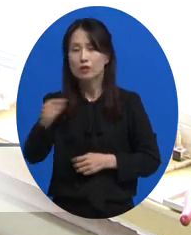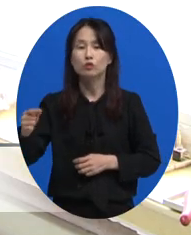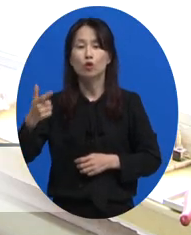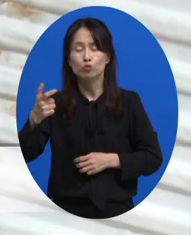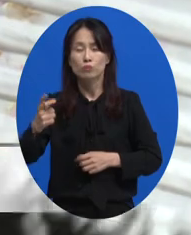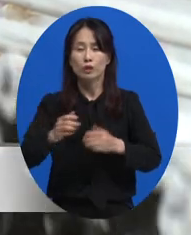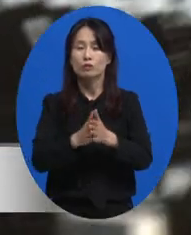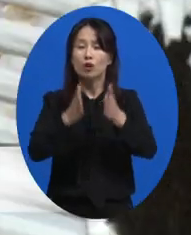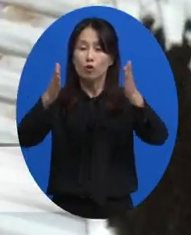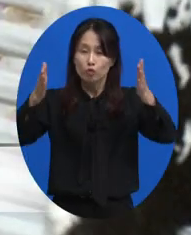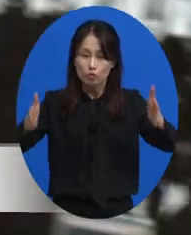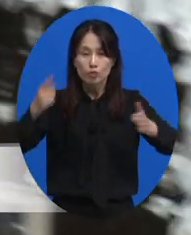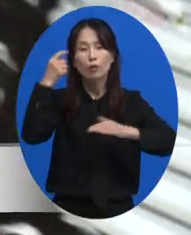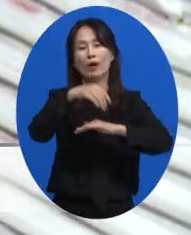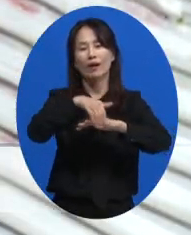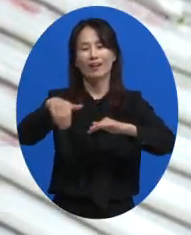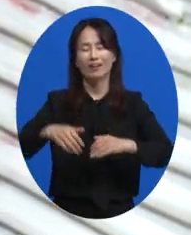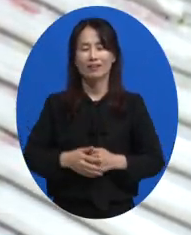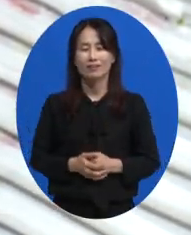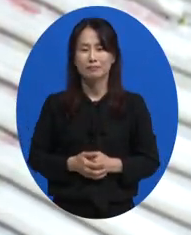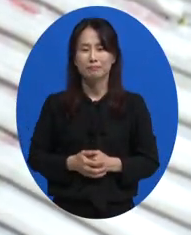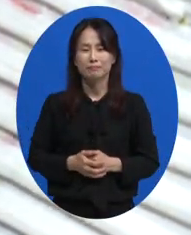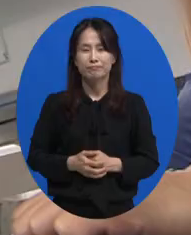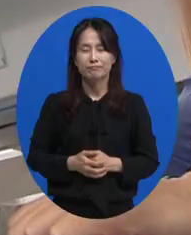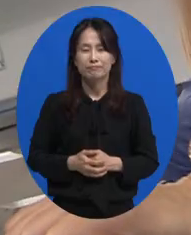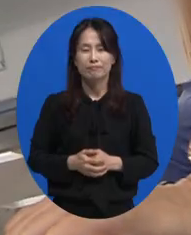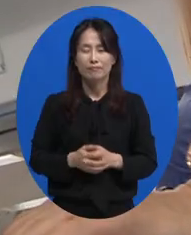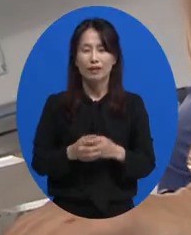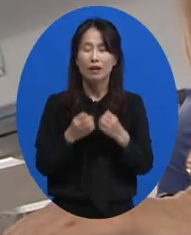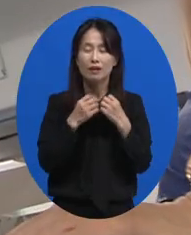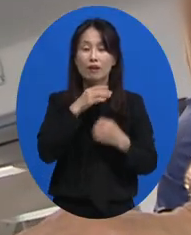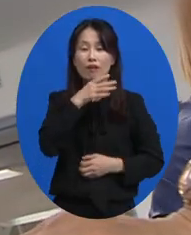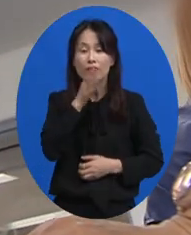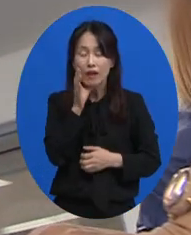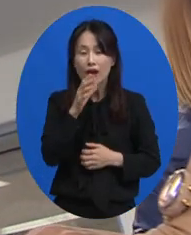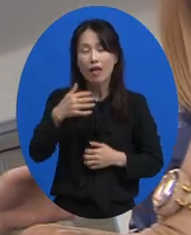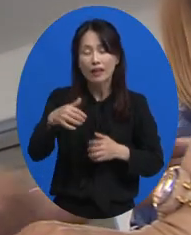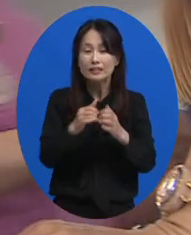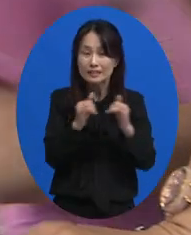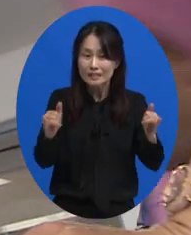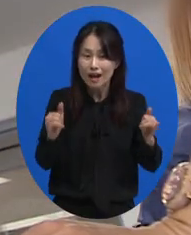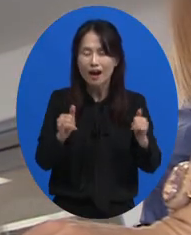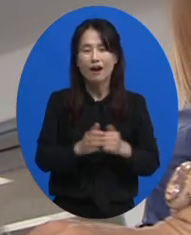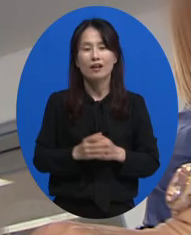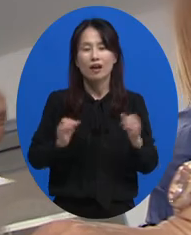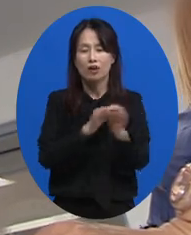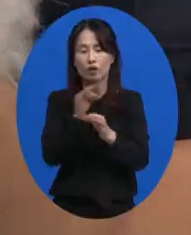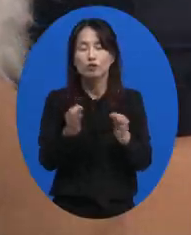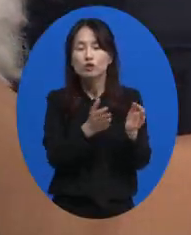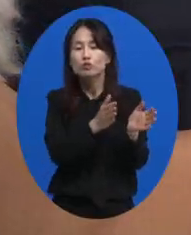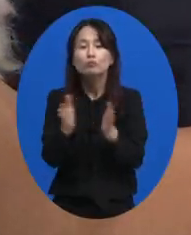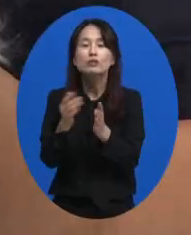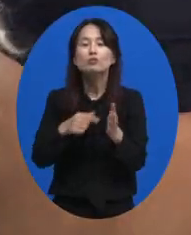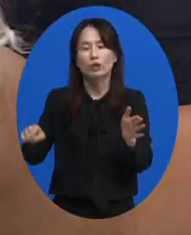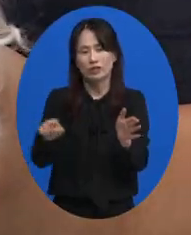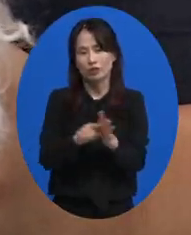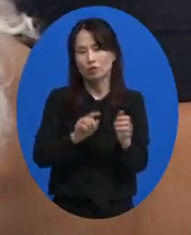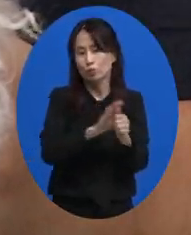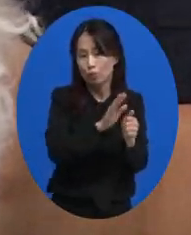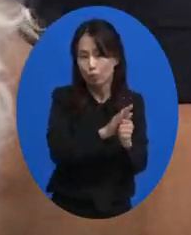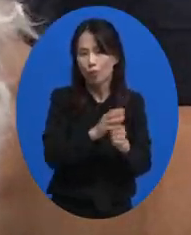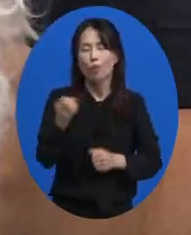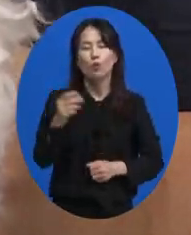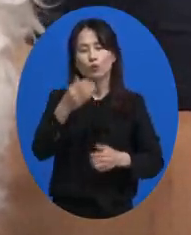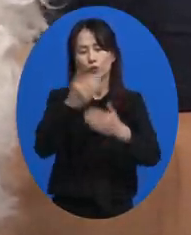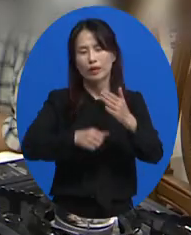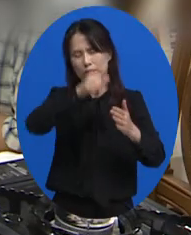30대에서 60대까지 폭넓게 넓힐 계획. 신중년 세대들이 이를 통해 경제적 노후 준비를 할 수 있도록 또